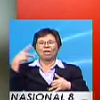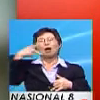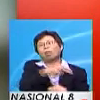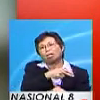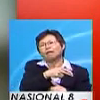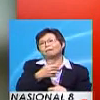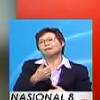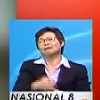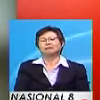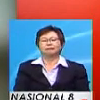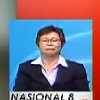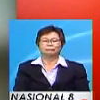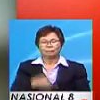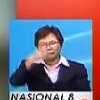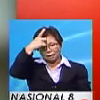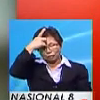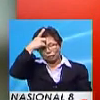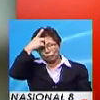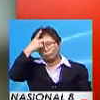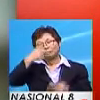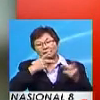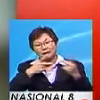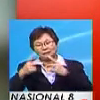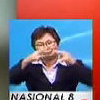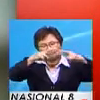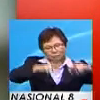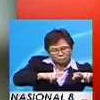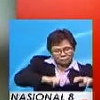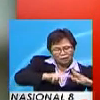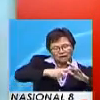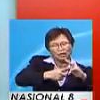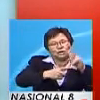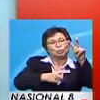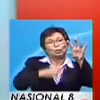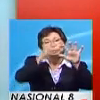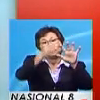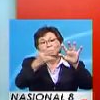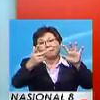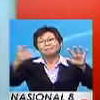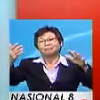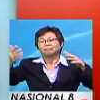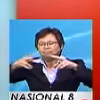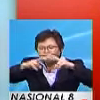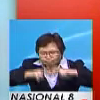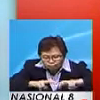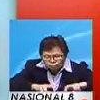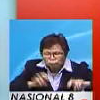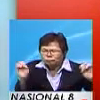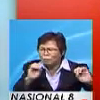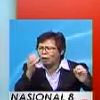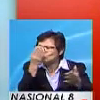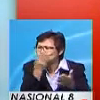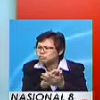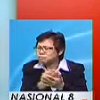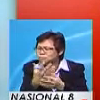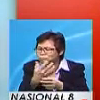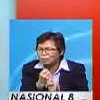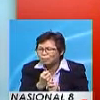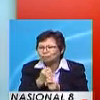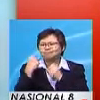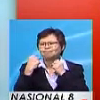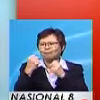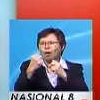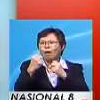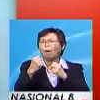sekelasnya menurut Datuk Abdul Samah siasatan sejak 25 Mac lalu mendapati tiada bukti diperoleh bagi mengukuh